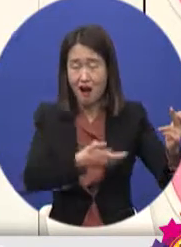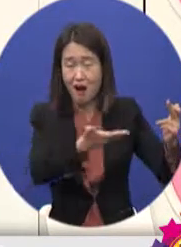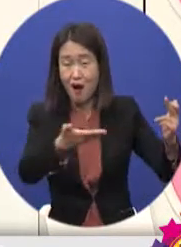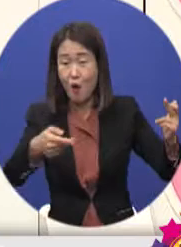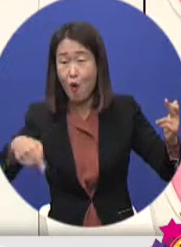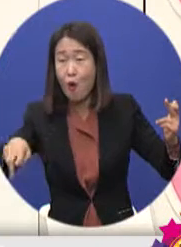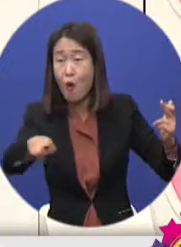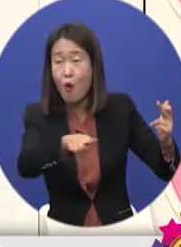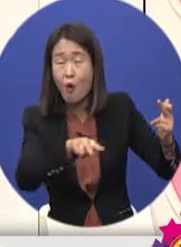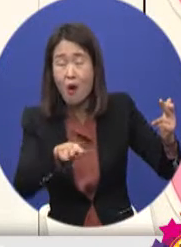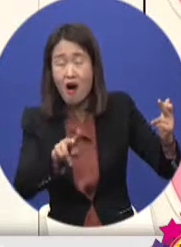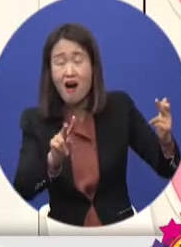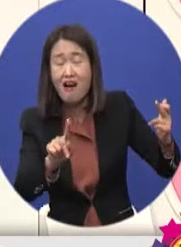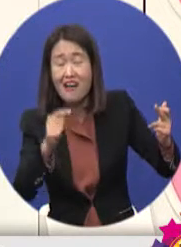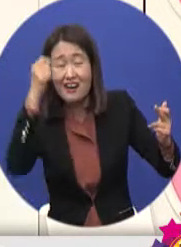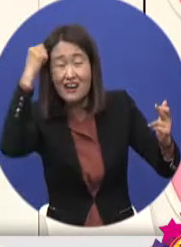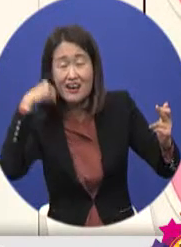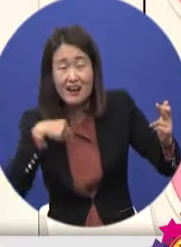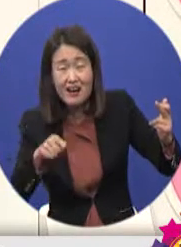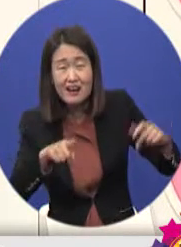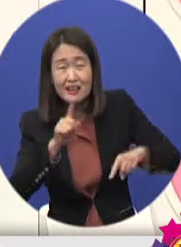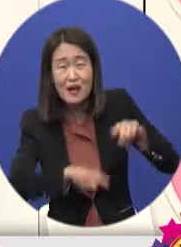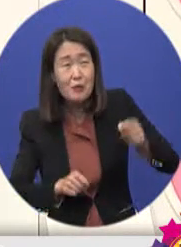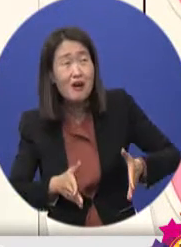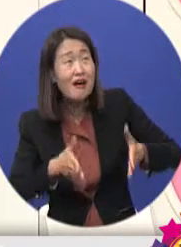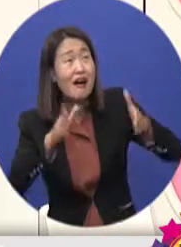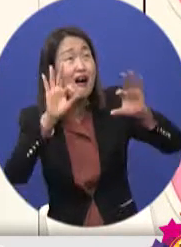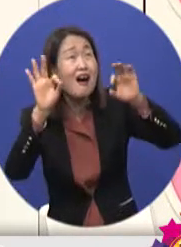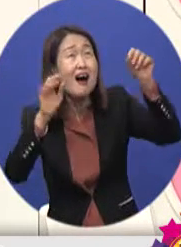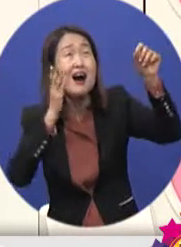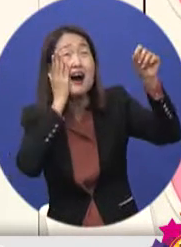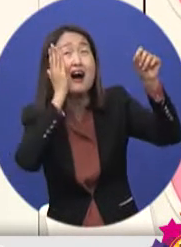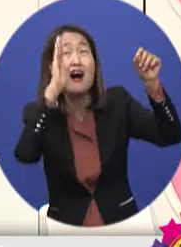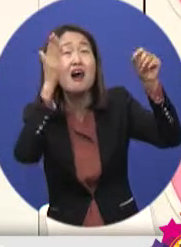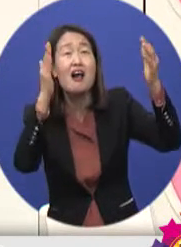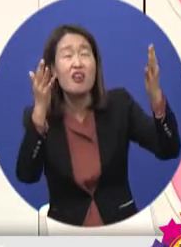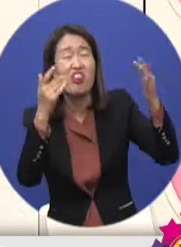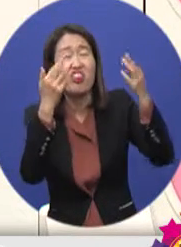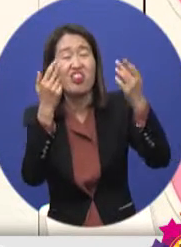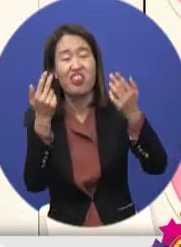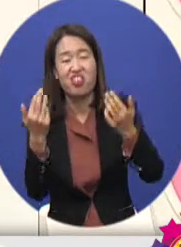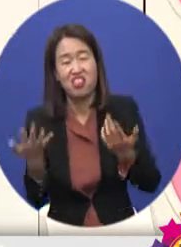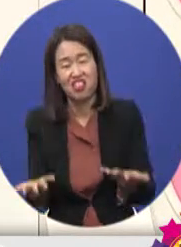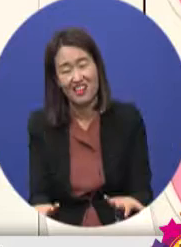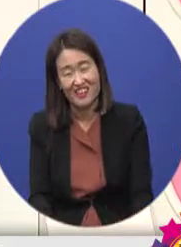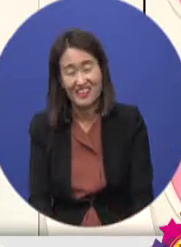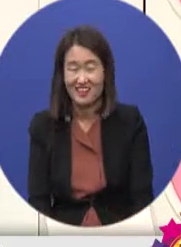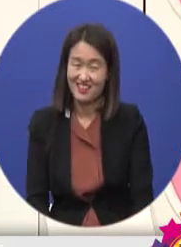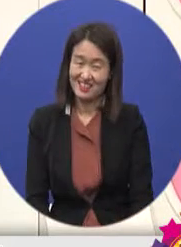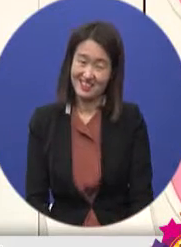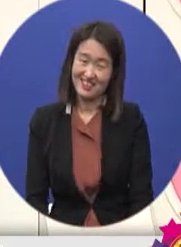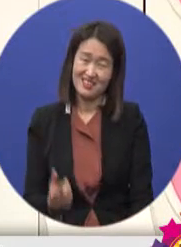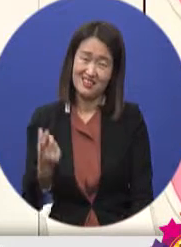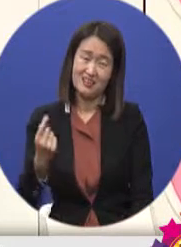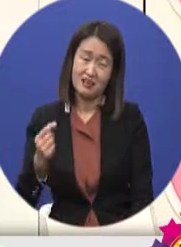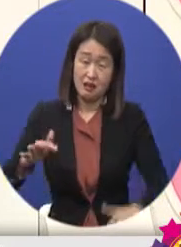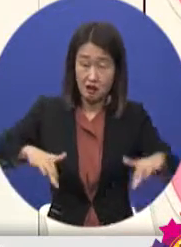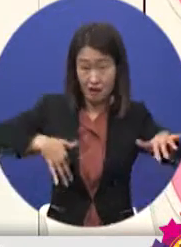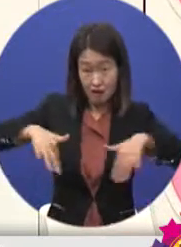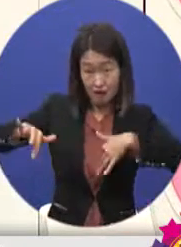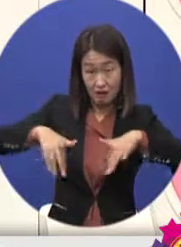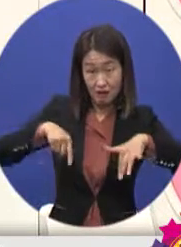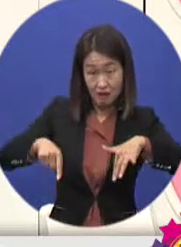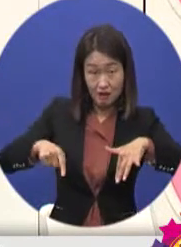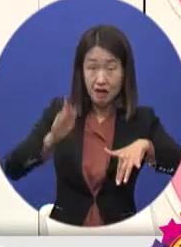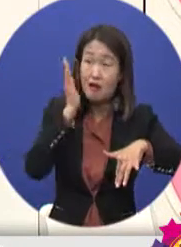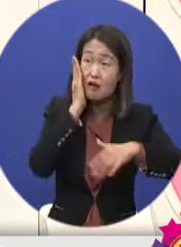나무가 앙상해졌을 거고. 예, 뭐 이판저 낙엽은 다 떨어졌어요. 이제. 그렇죠? 네. 길거리에 이제